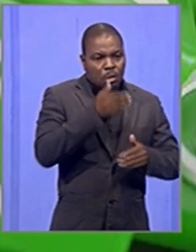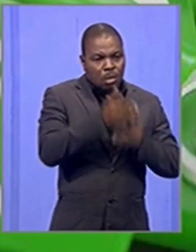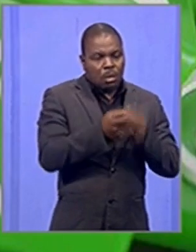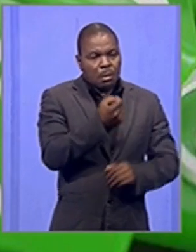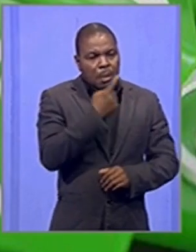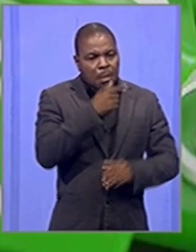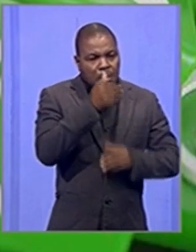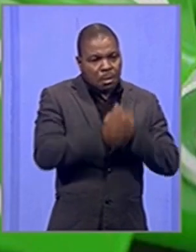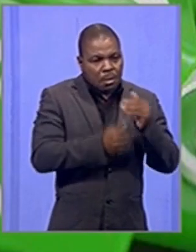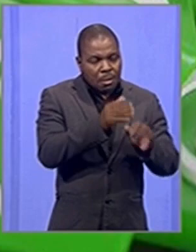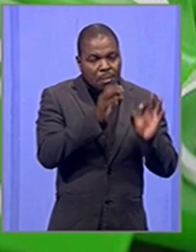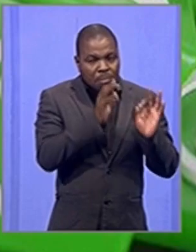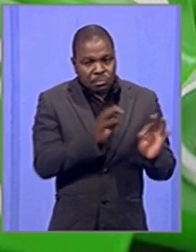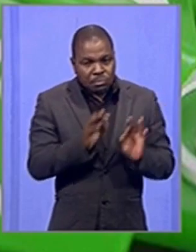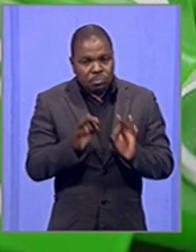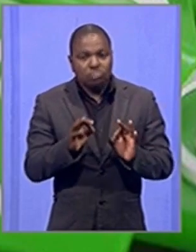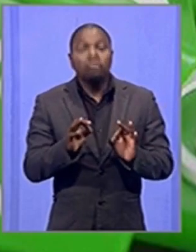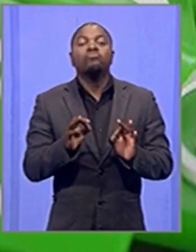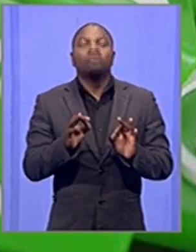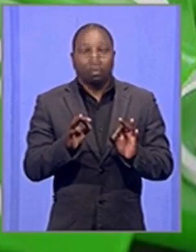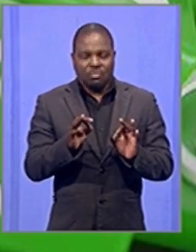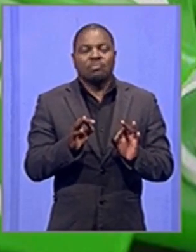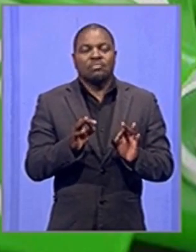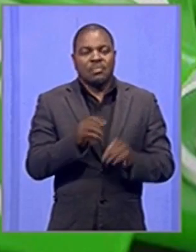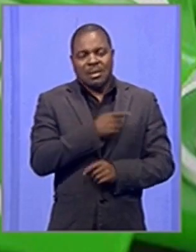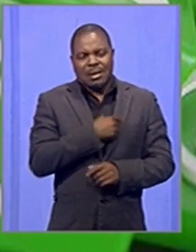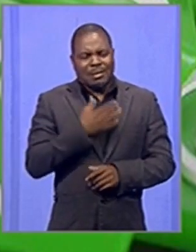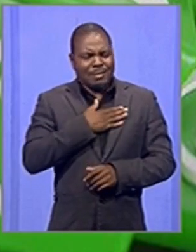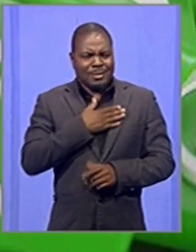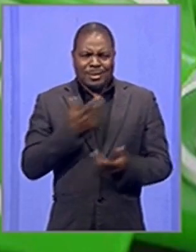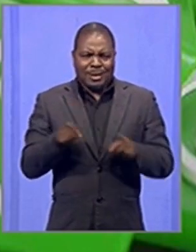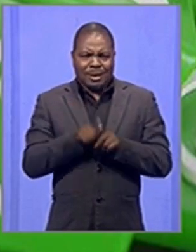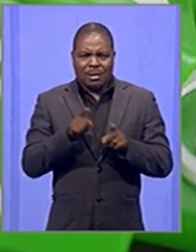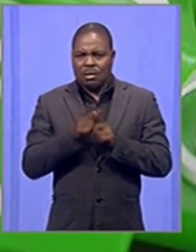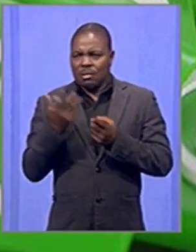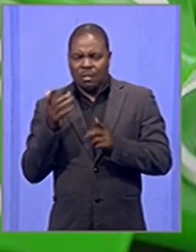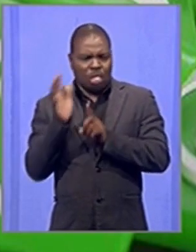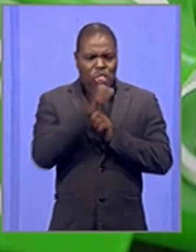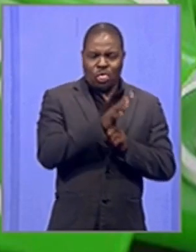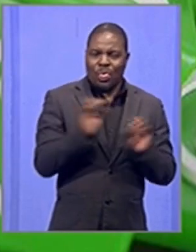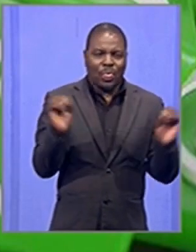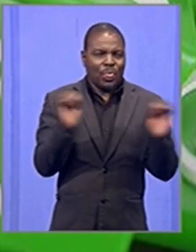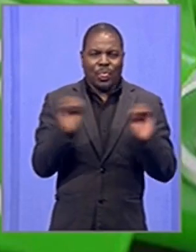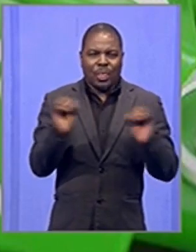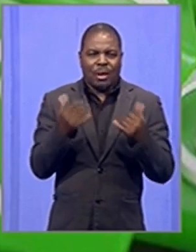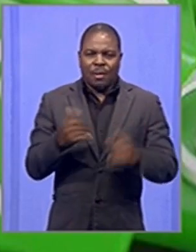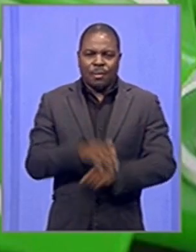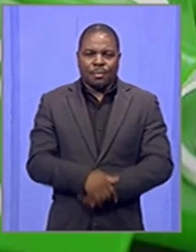kalafo ya bona ka nnete a tshake bone le gore e ntse le ntho teng ya gore ba kgeswa.